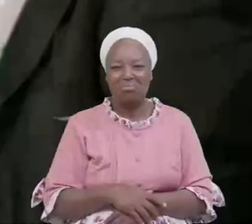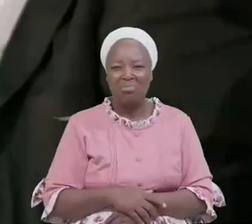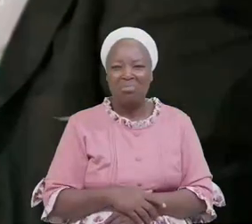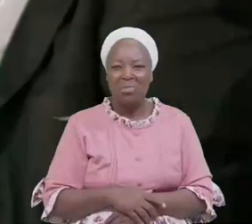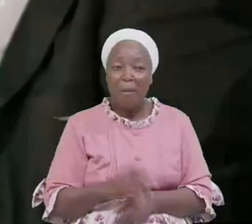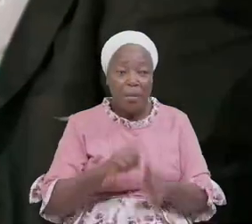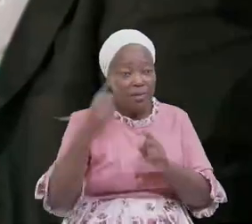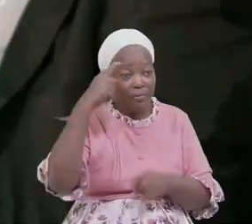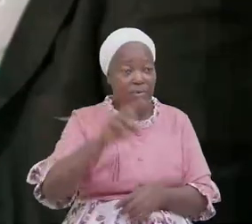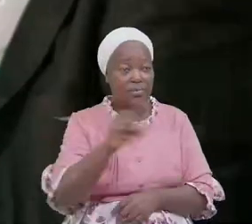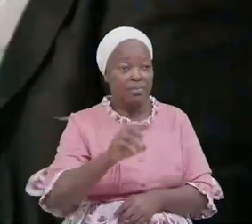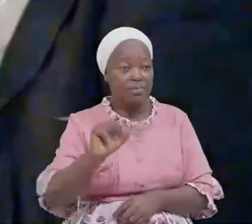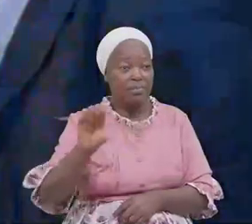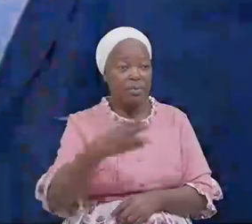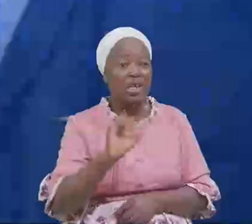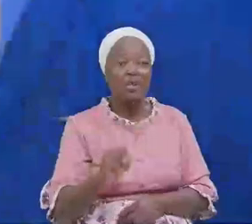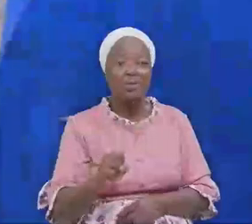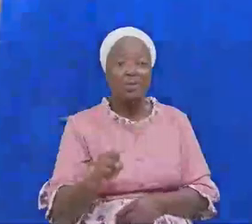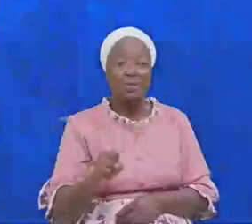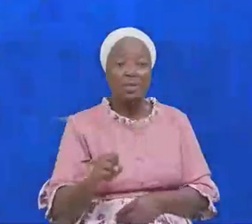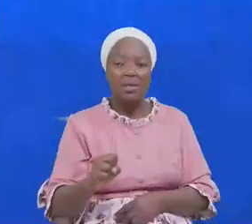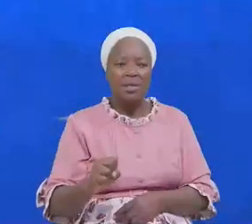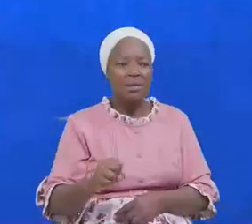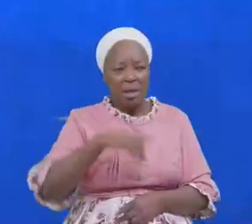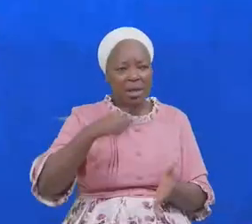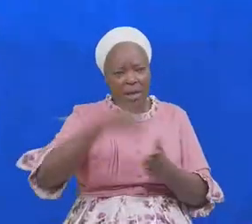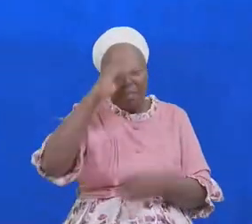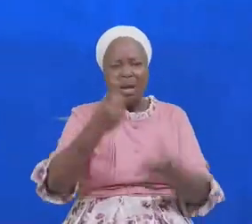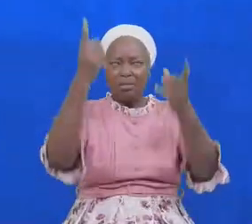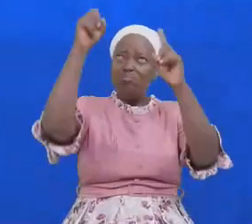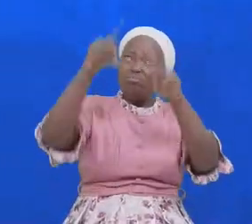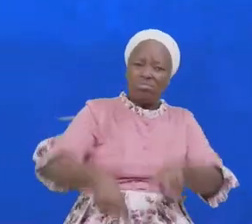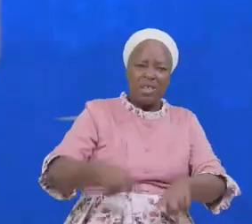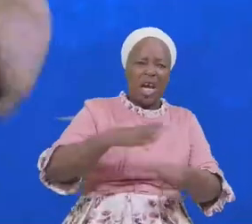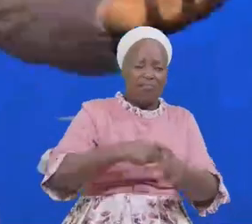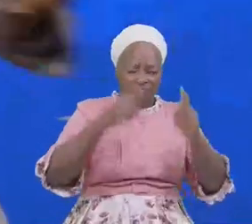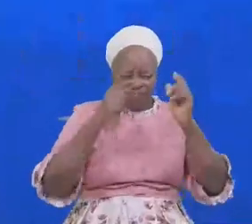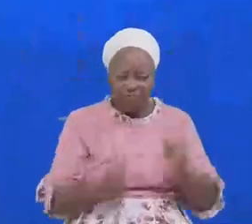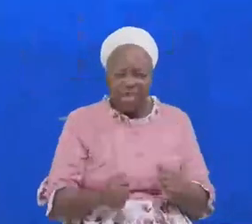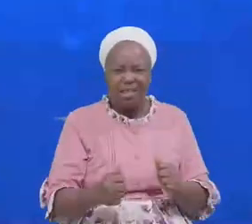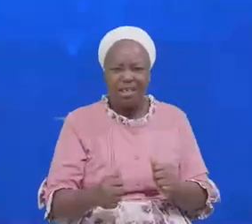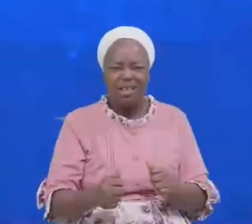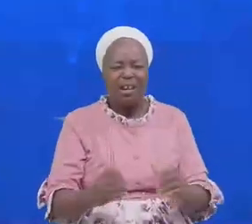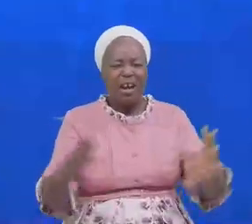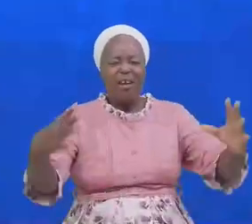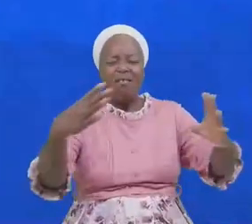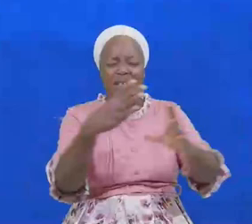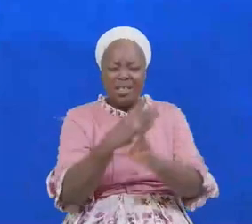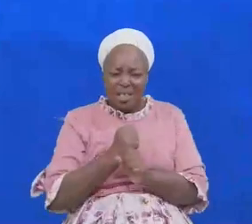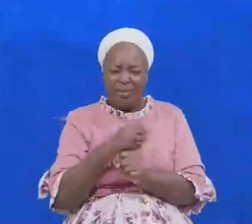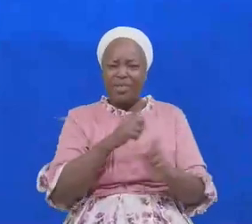Mais dans le cas de Zachée, il est descendu, il s'est raté. Il a reçu le